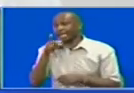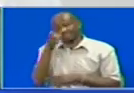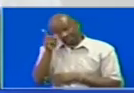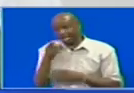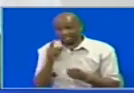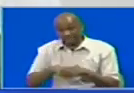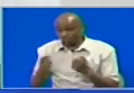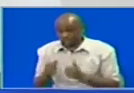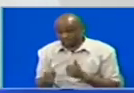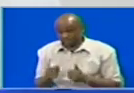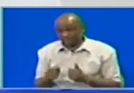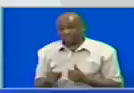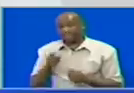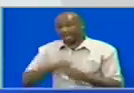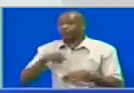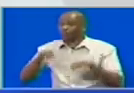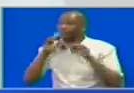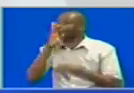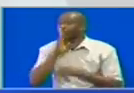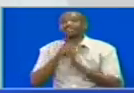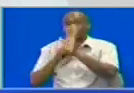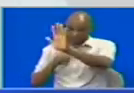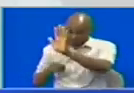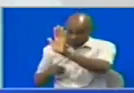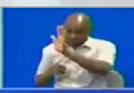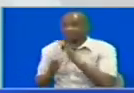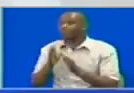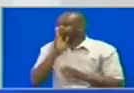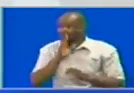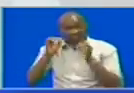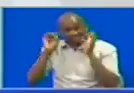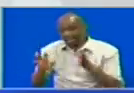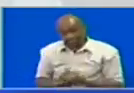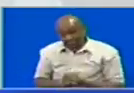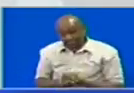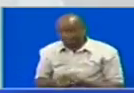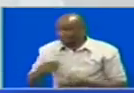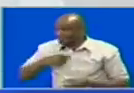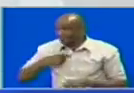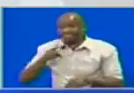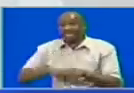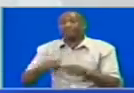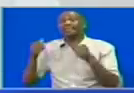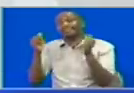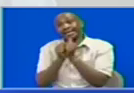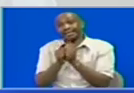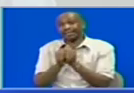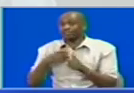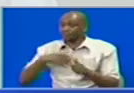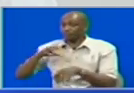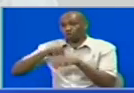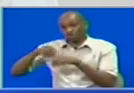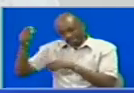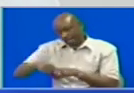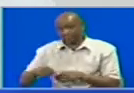yenu. Nikongoja ile breakfast na mbiongojea. Mm-hmm. Breakfast atuli breakfast. Sami saa 4 ndo naitwa pale